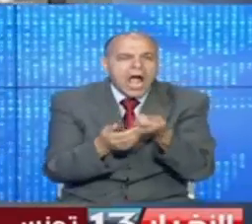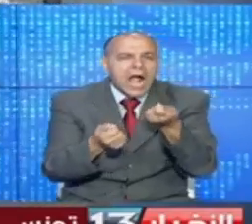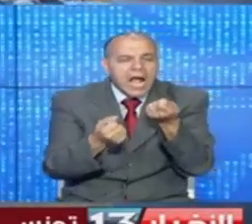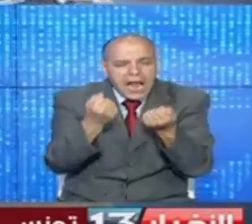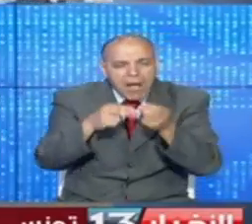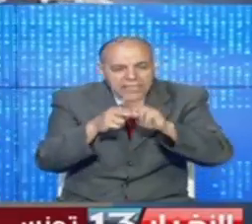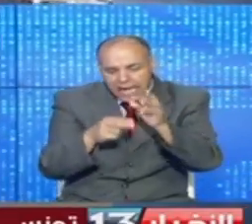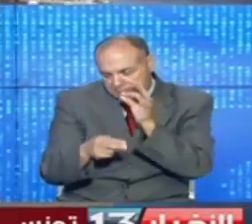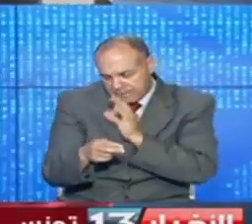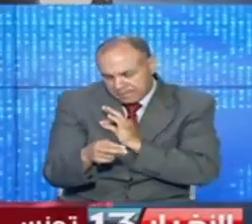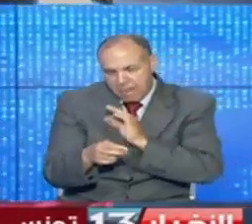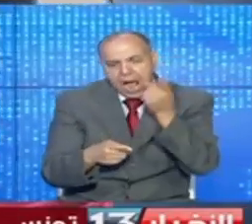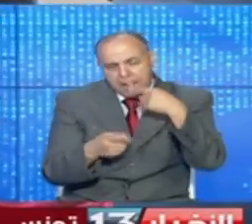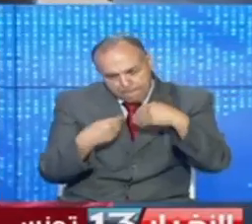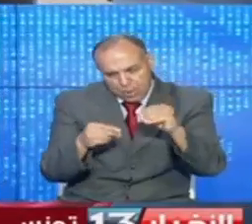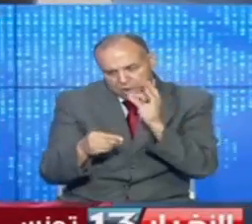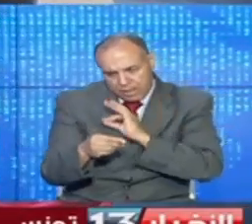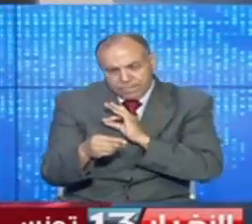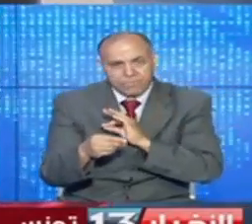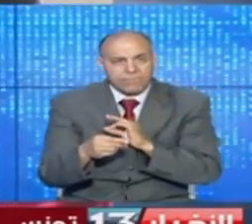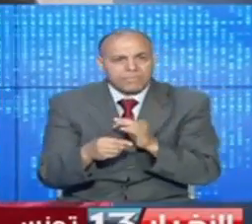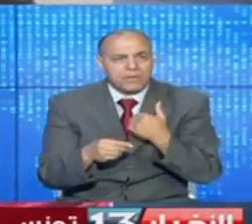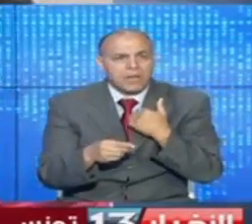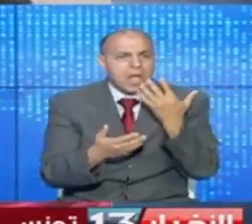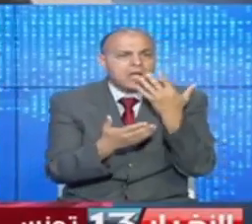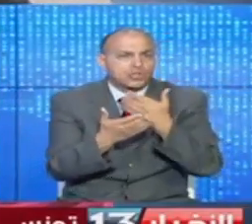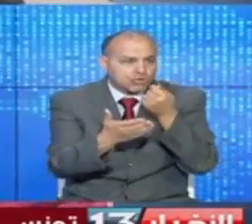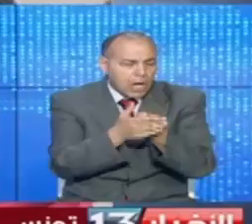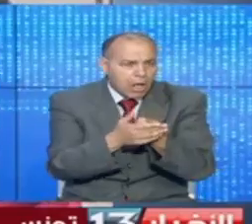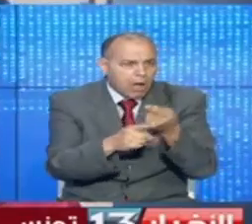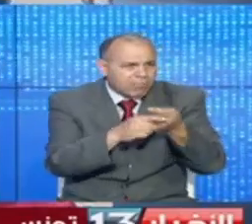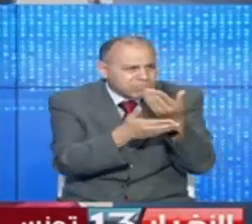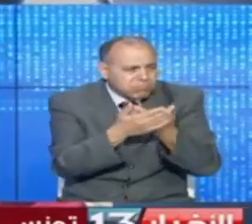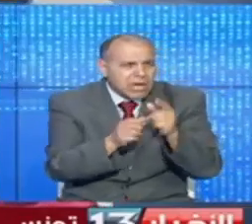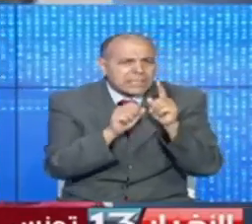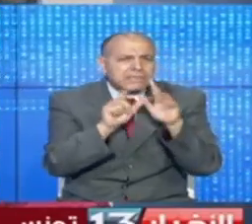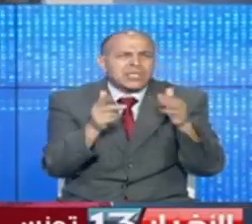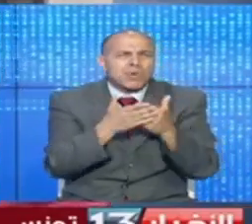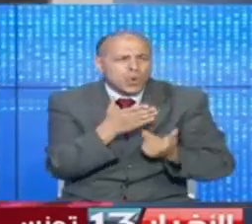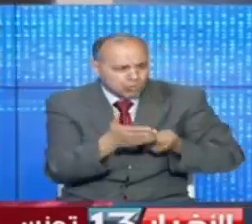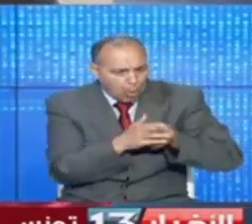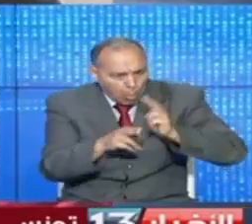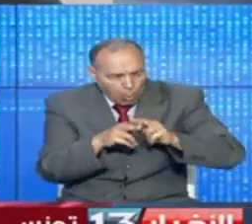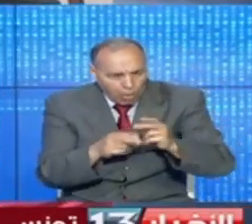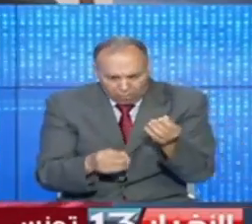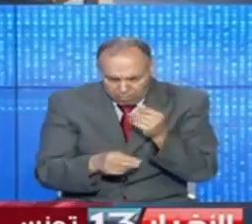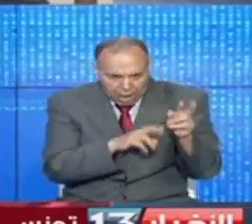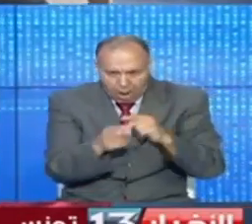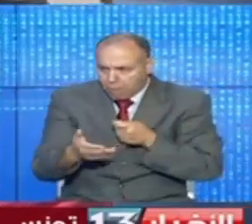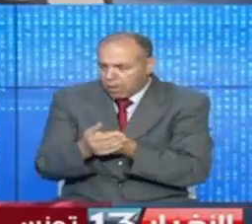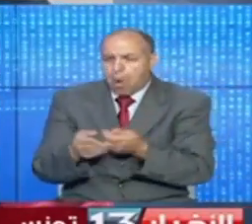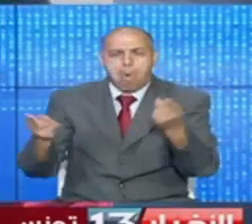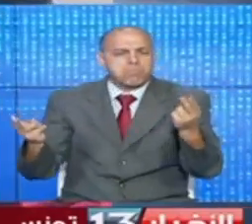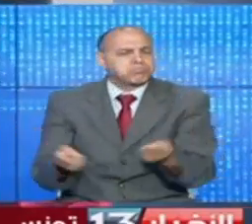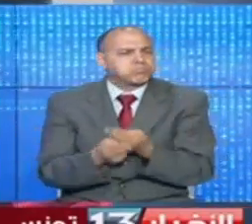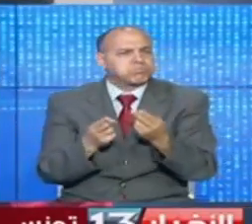قطعه نظيفه ما يحبش يشريها غالي، واخذها ب 12 ونص صرفت عليها 5 ملايين ما تكلف عليها 17 ونص، انا حتى فلوسي ما لقيتهمش انا كذا،